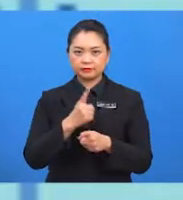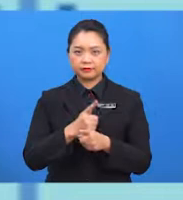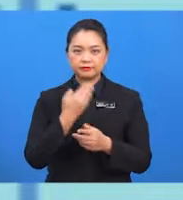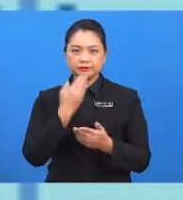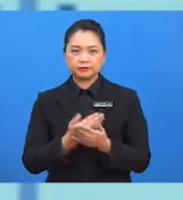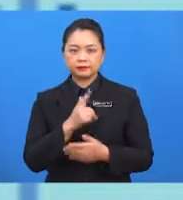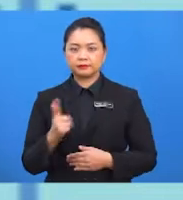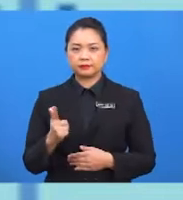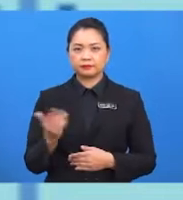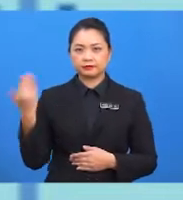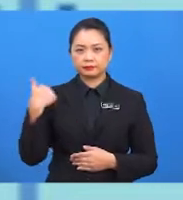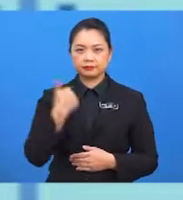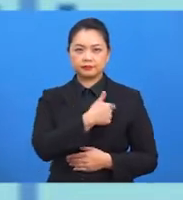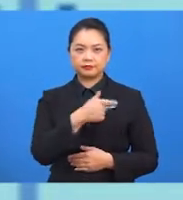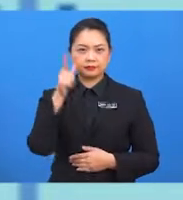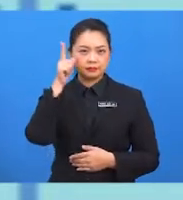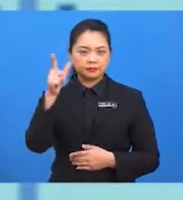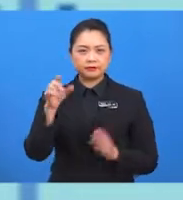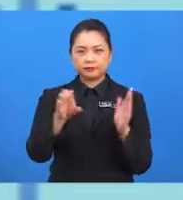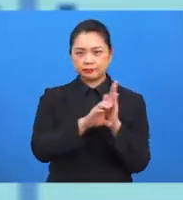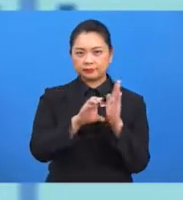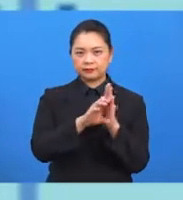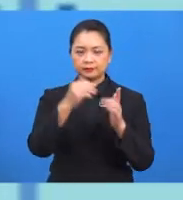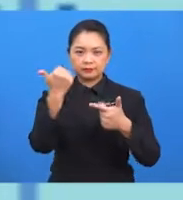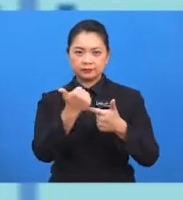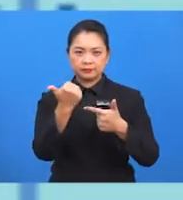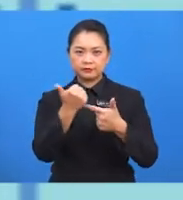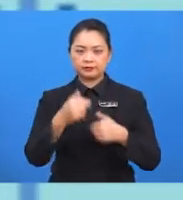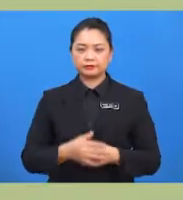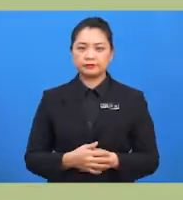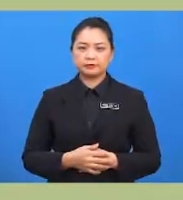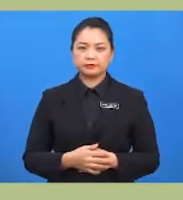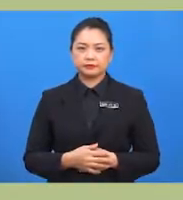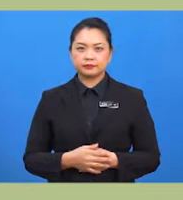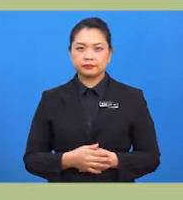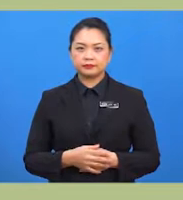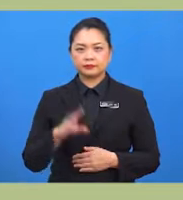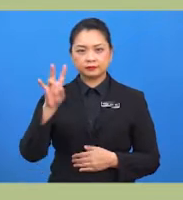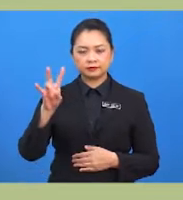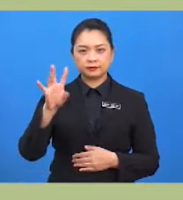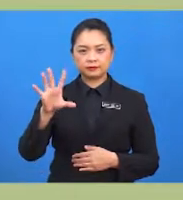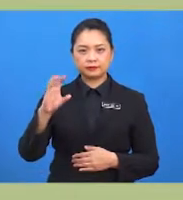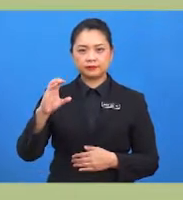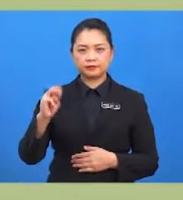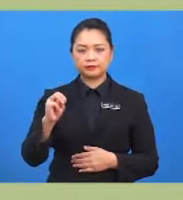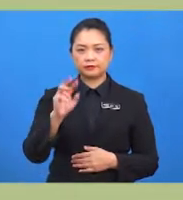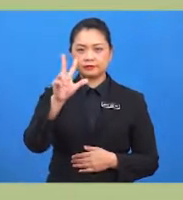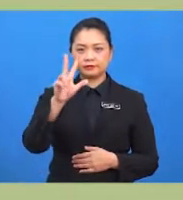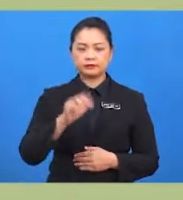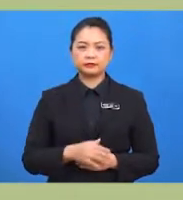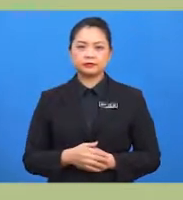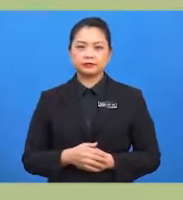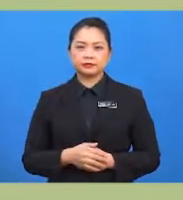Oh baiklah Mari kita lihat contoh yang kedua pula 75 cm padu